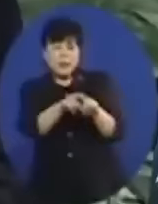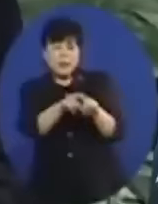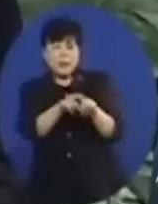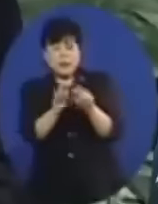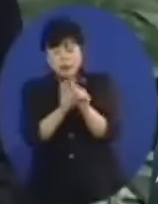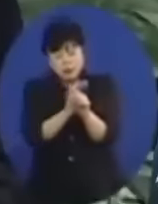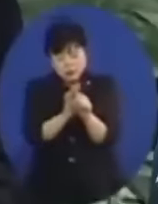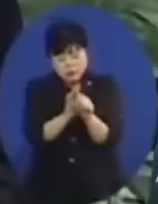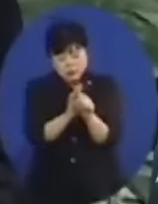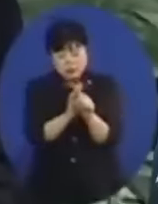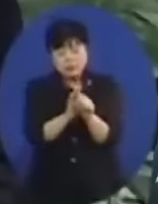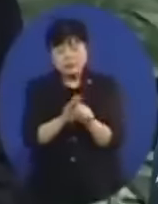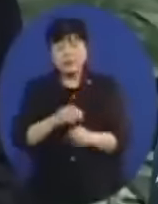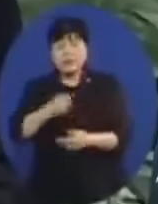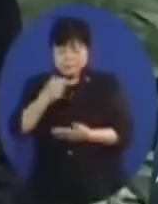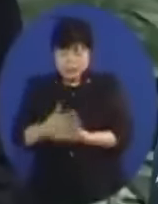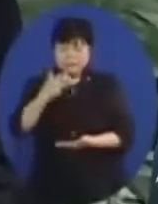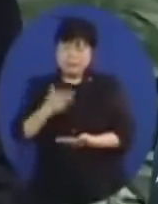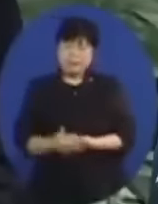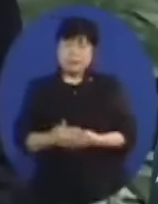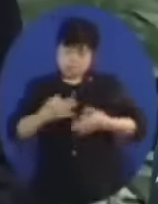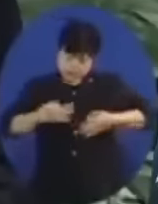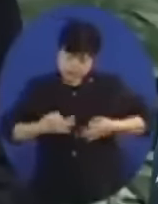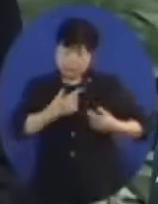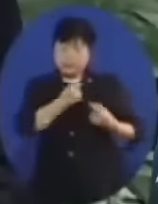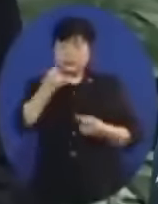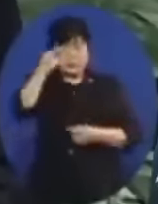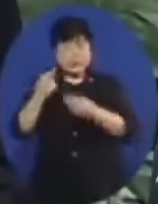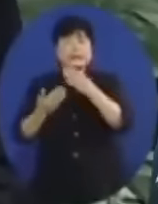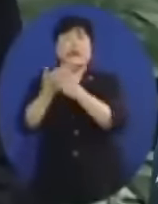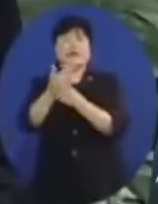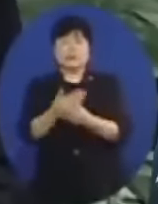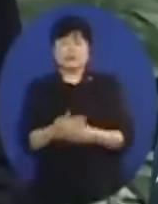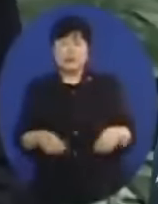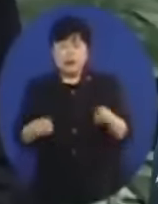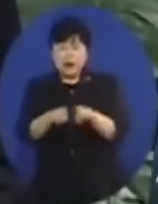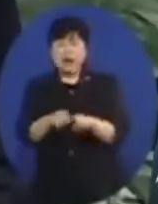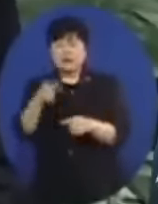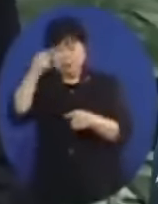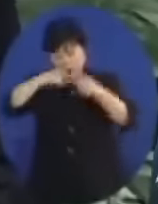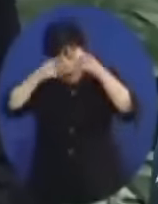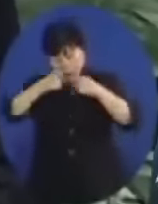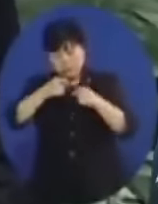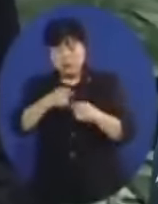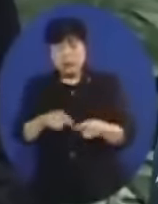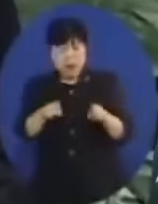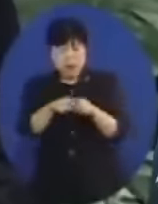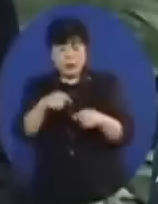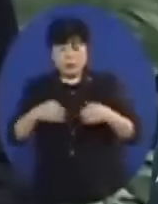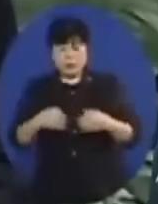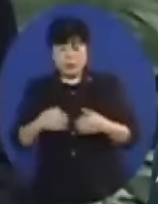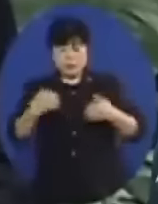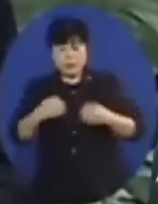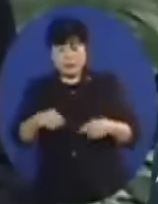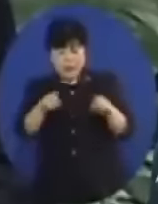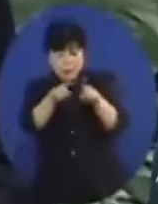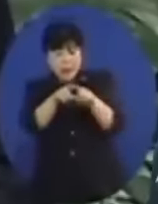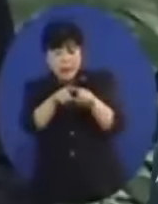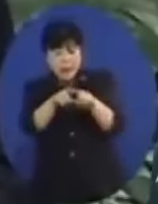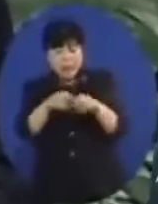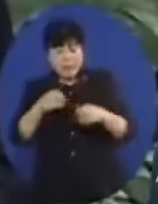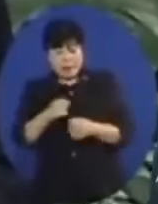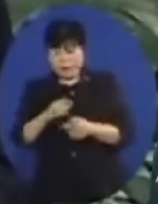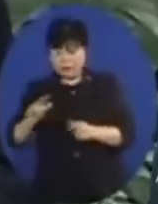가서 아이고 내 팔자야 내 팔자가 생각이 나서 쉽게 울지요. 기뻐하는 자와 함께 기뻐하는 건